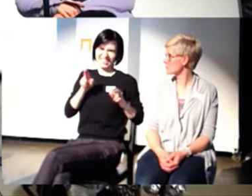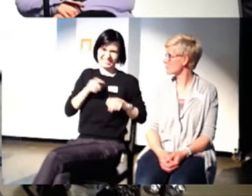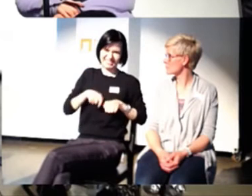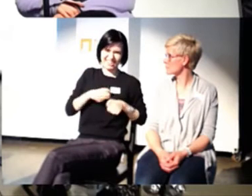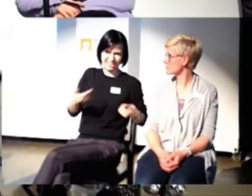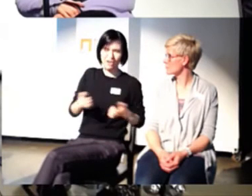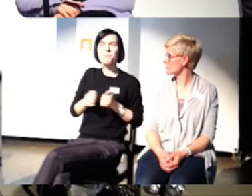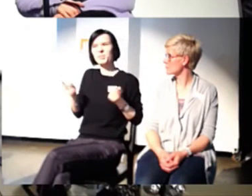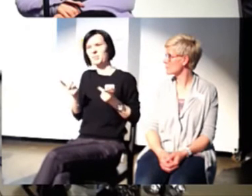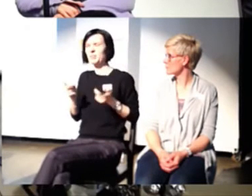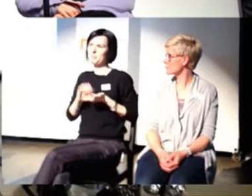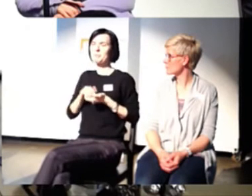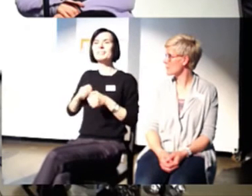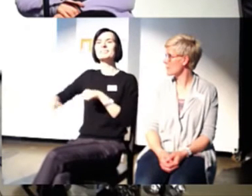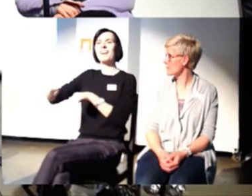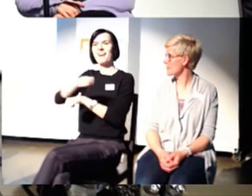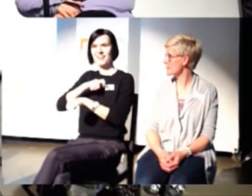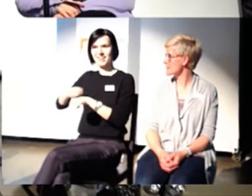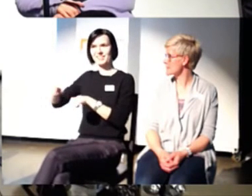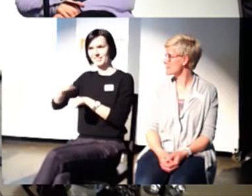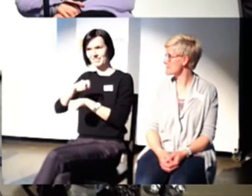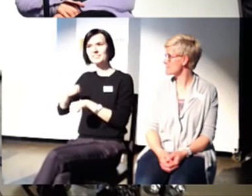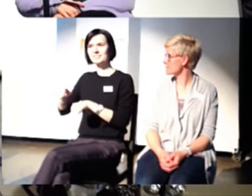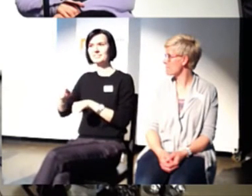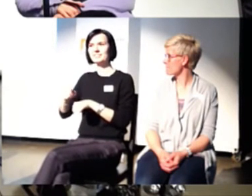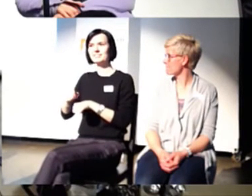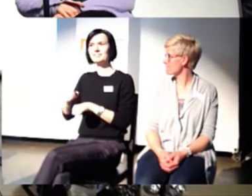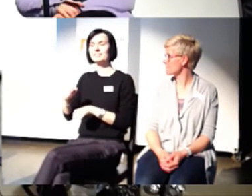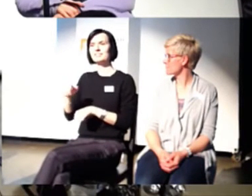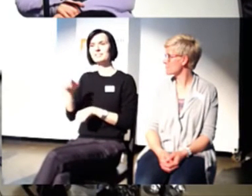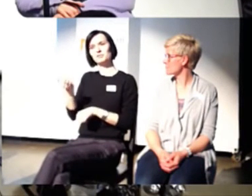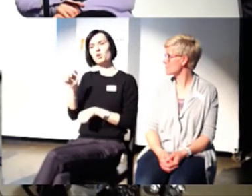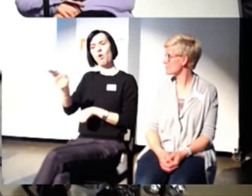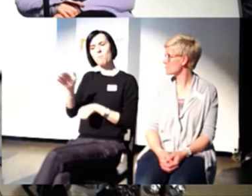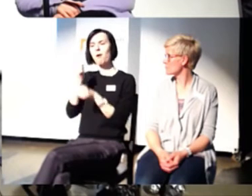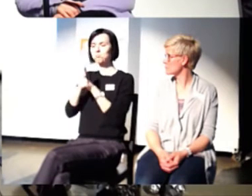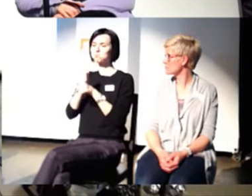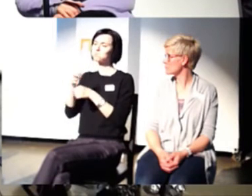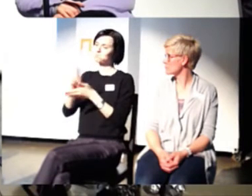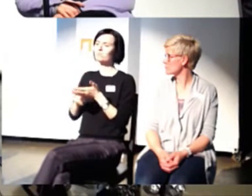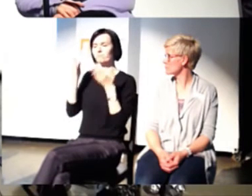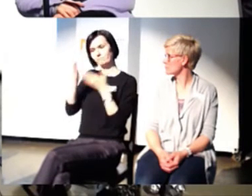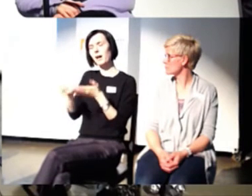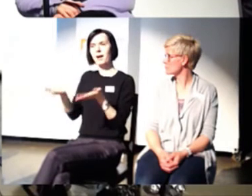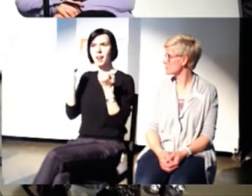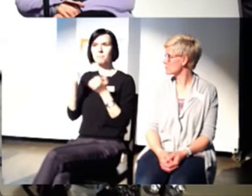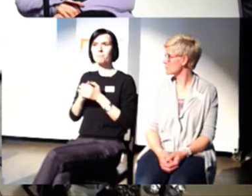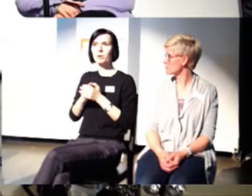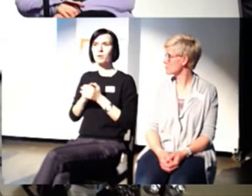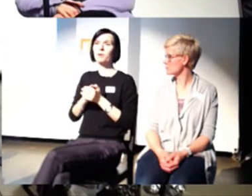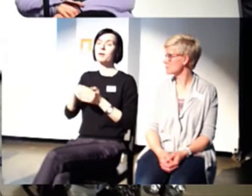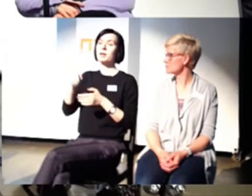Et siellä voi kyllä upua oman tekemisen oikein hyvin. Kaltanassa työskentelin